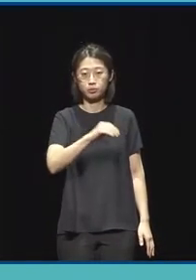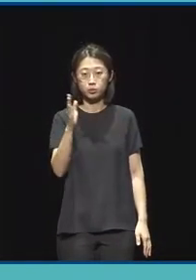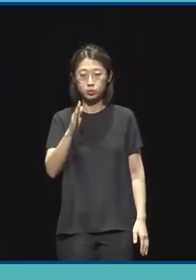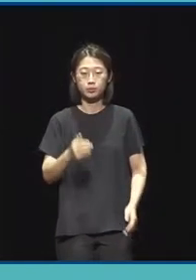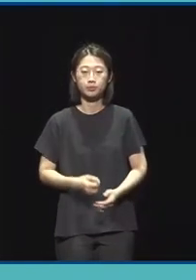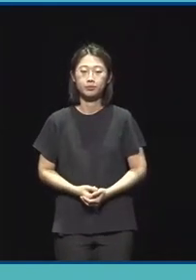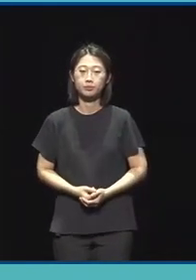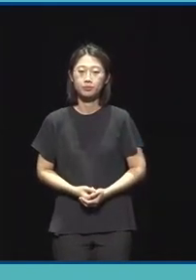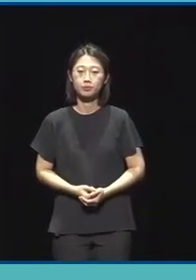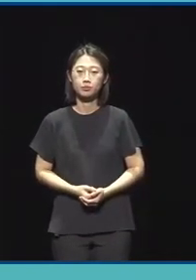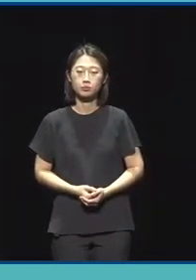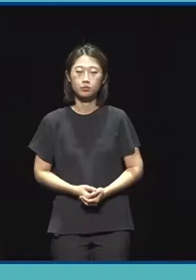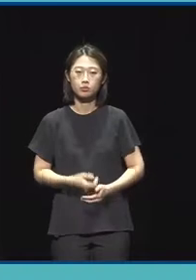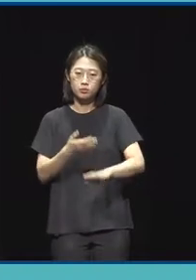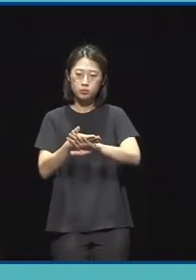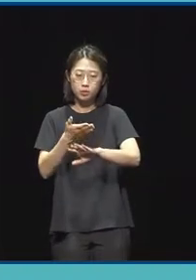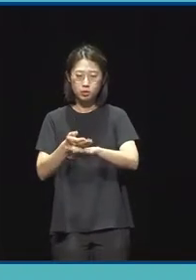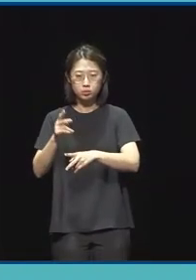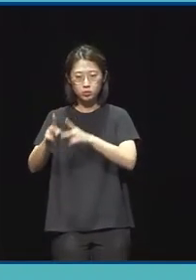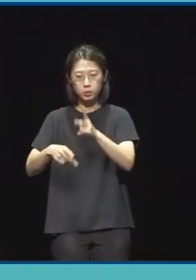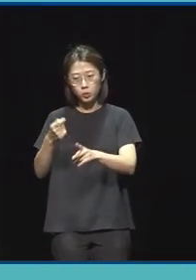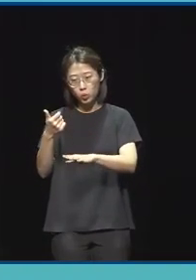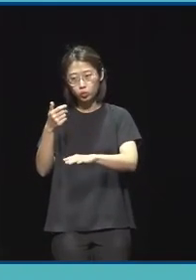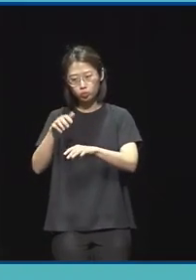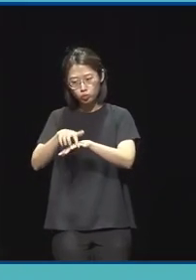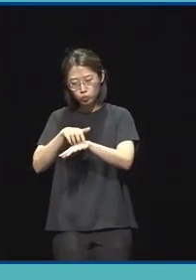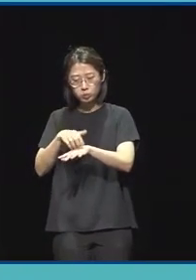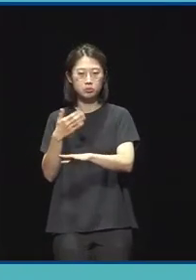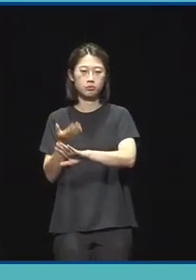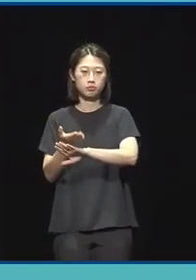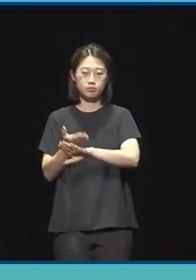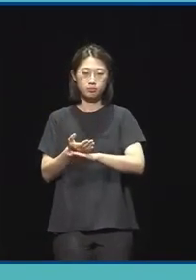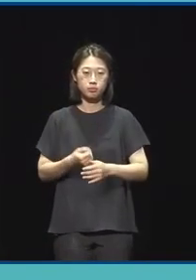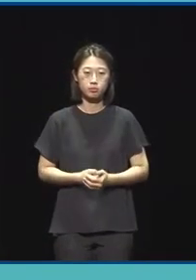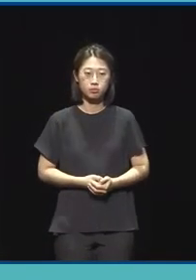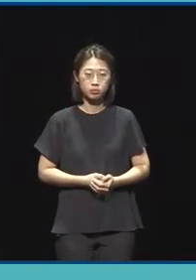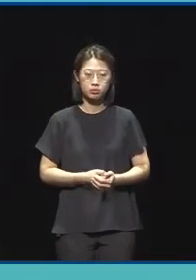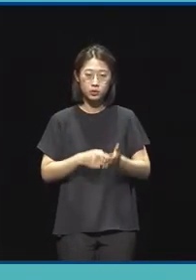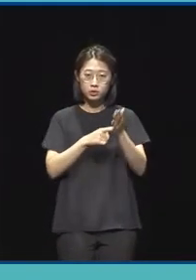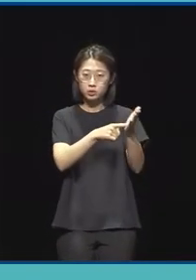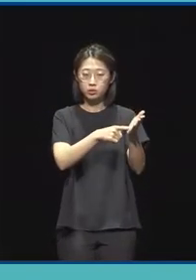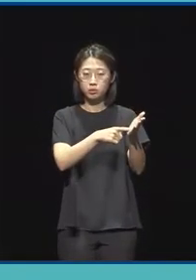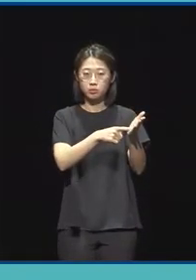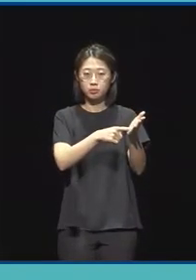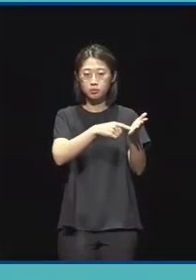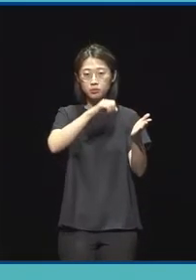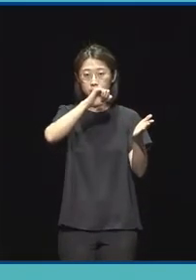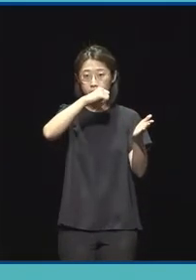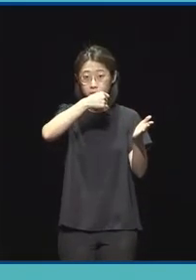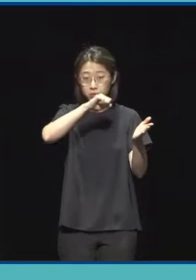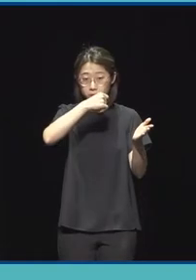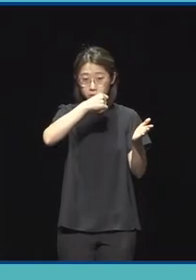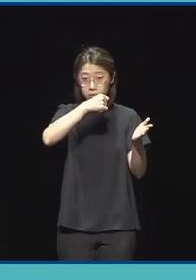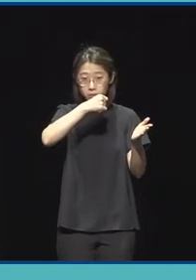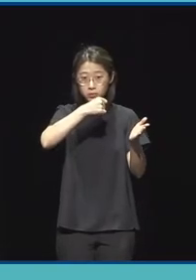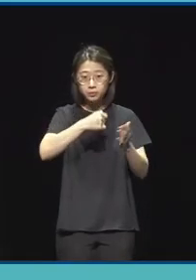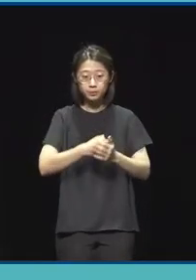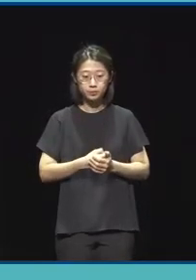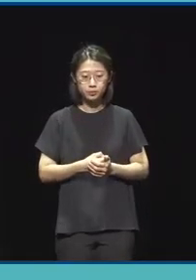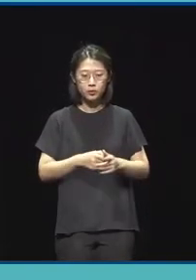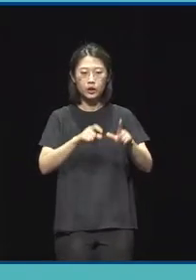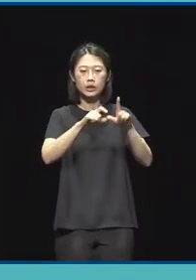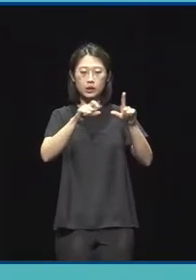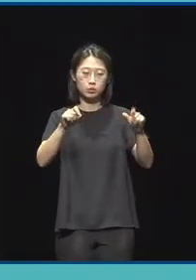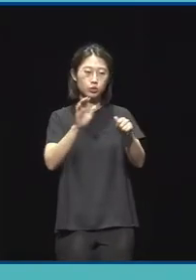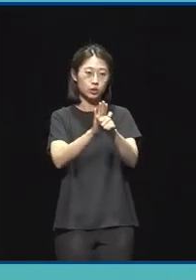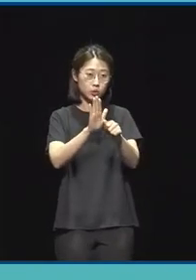총 지원 결정액은 다른 사업 구조가 좀 다르게 신청액이 신청액 대비 저희가 그 일부